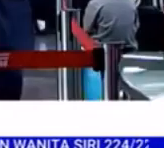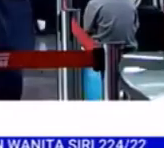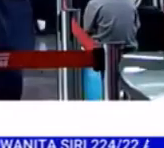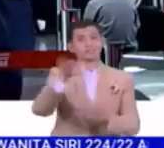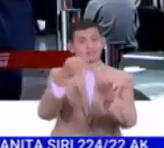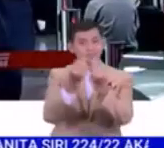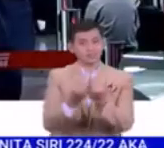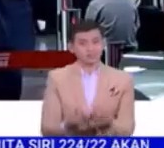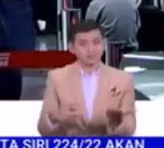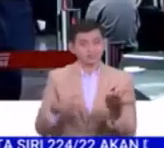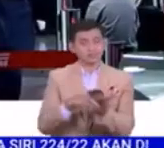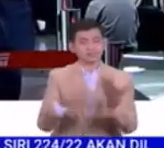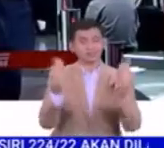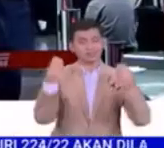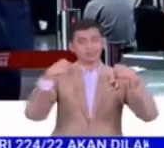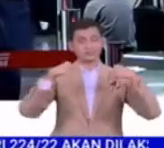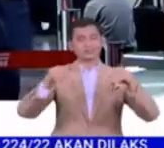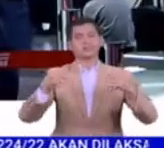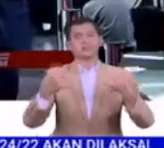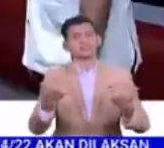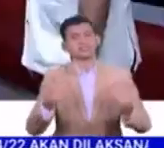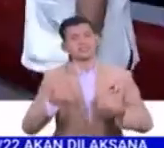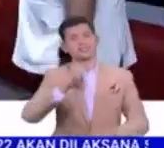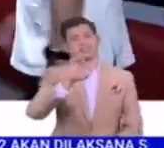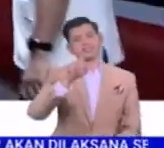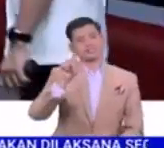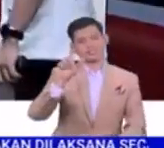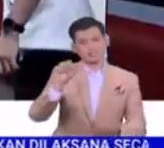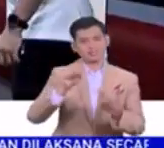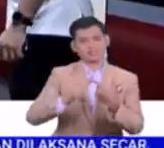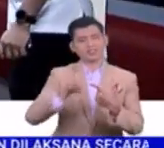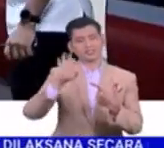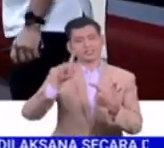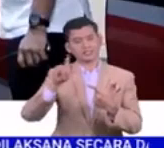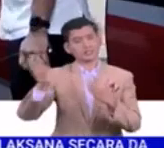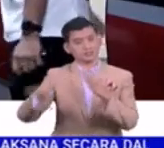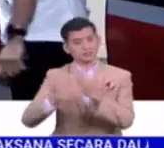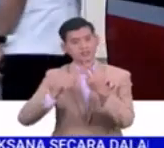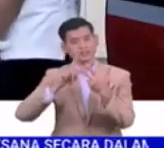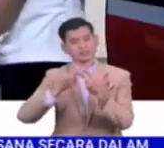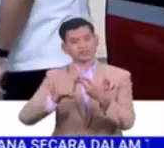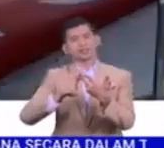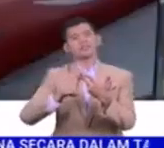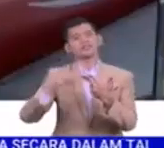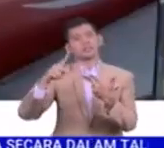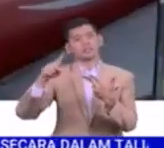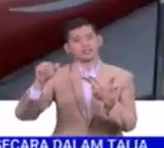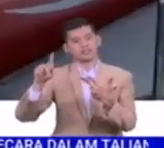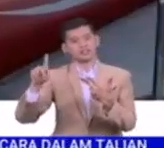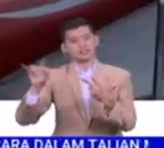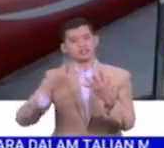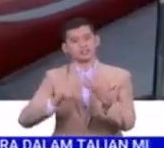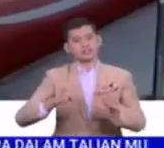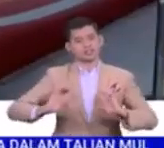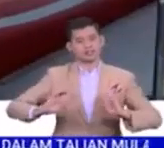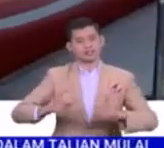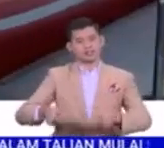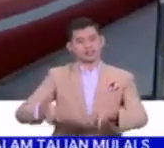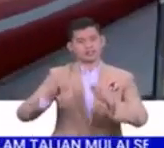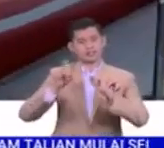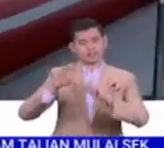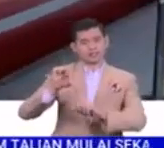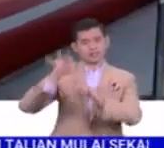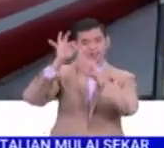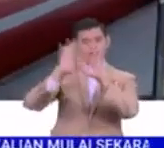Jumlah tiket yang terjual tersebut merangkumi ETS, ETS tambahan, KTM Intercity dan Express khas keluarga